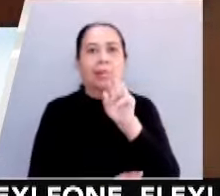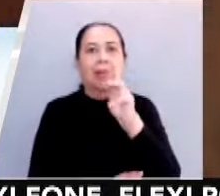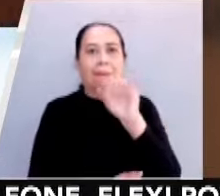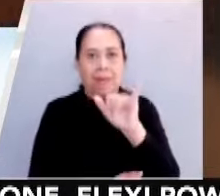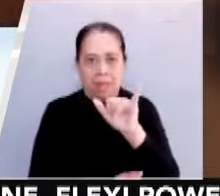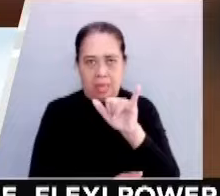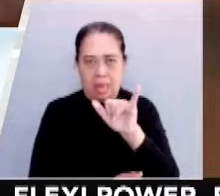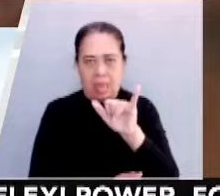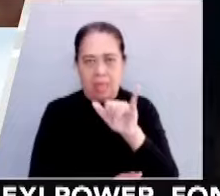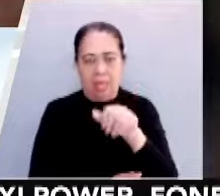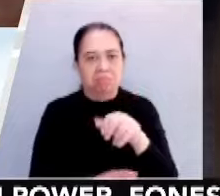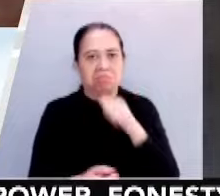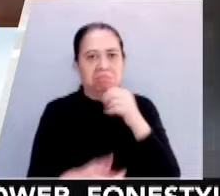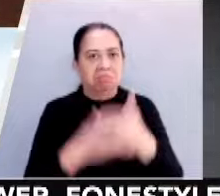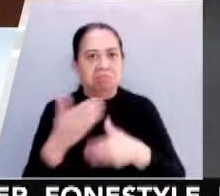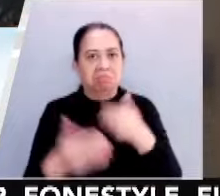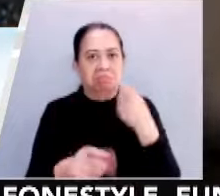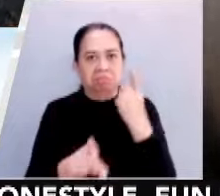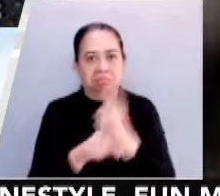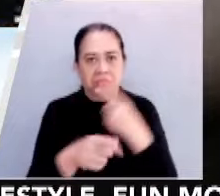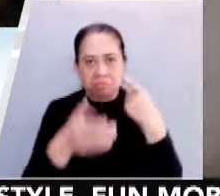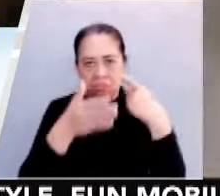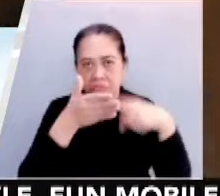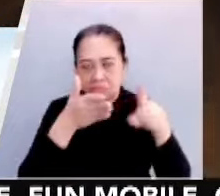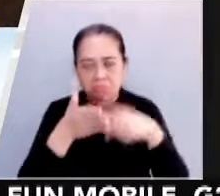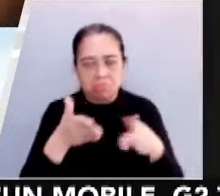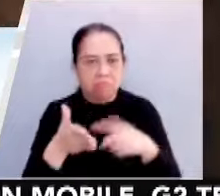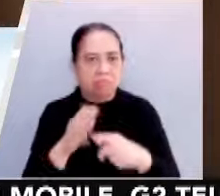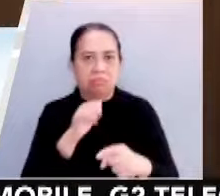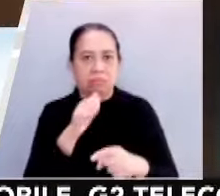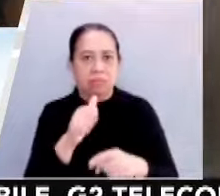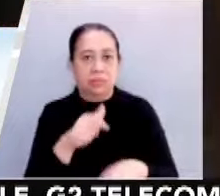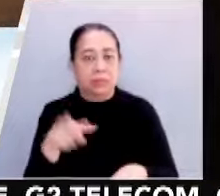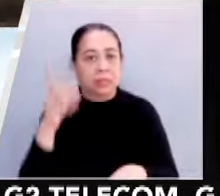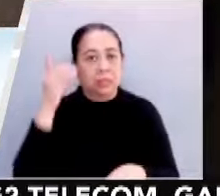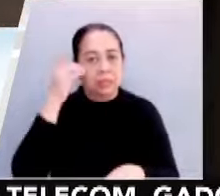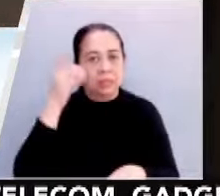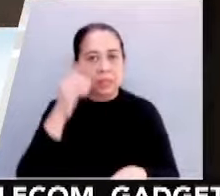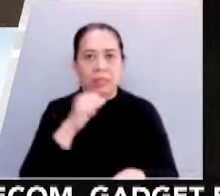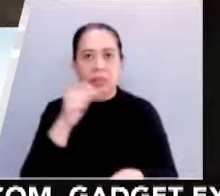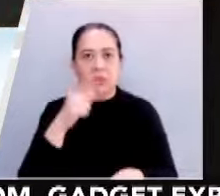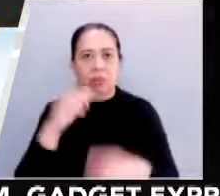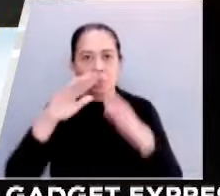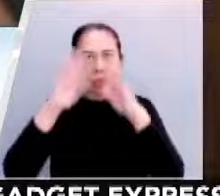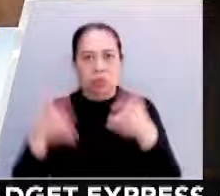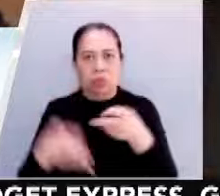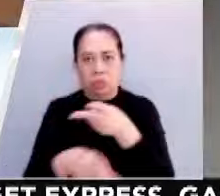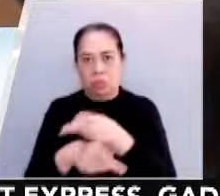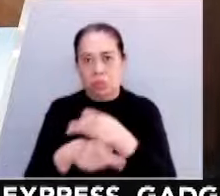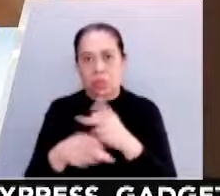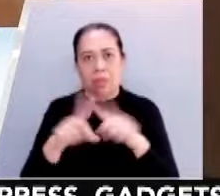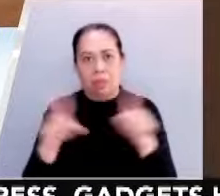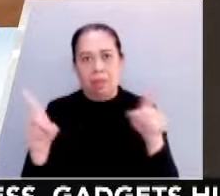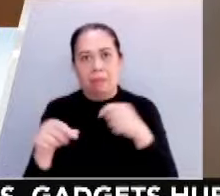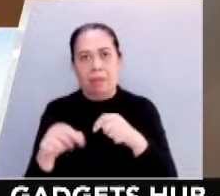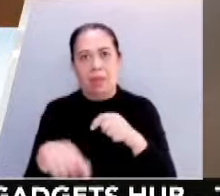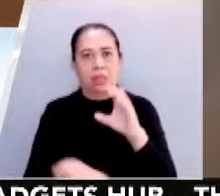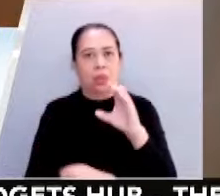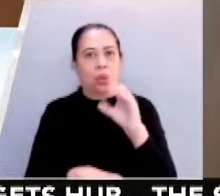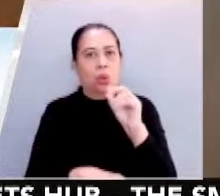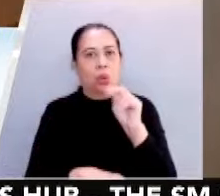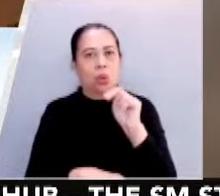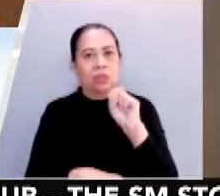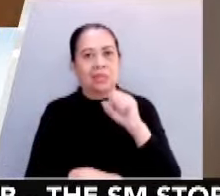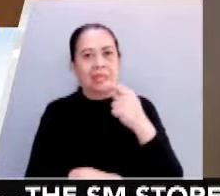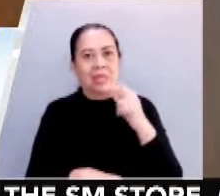daw dumaan sa tamang inspeksyon ng shipment. Si D naman daw ay hindi lamang warehouse man, kundi ultimate consignee ng shipment.